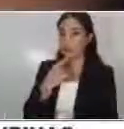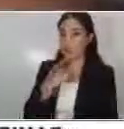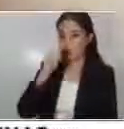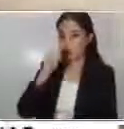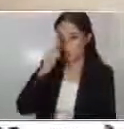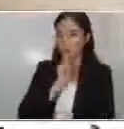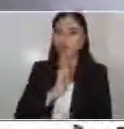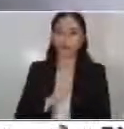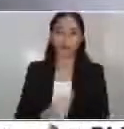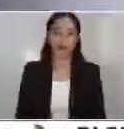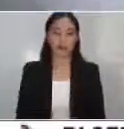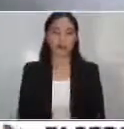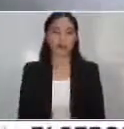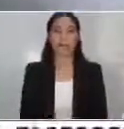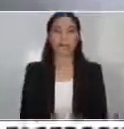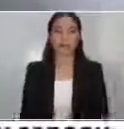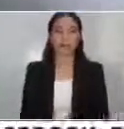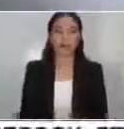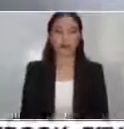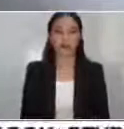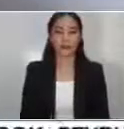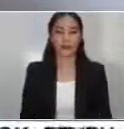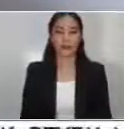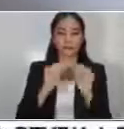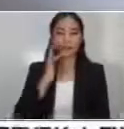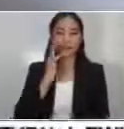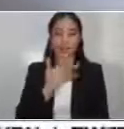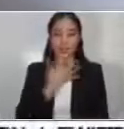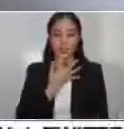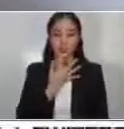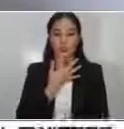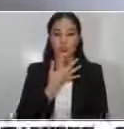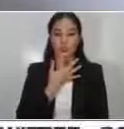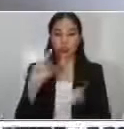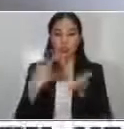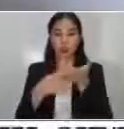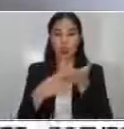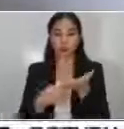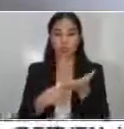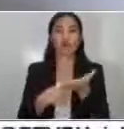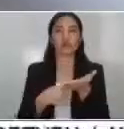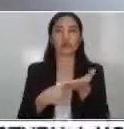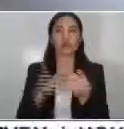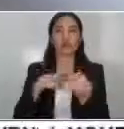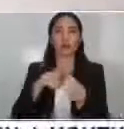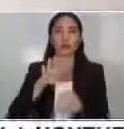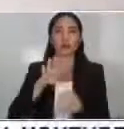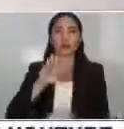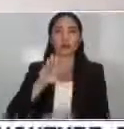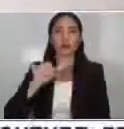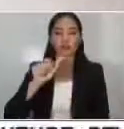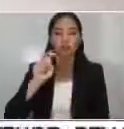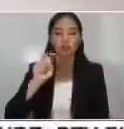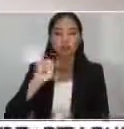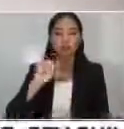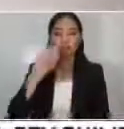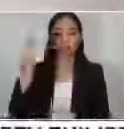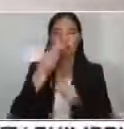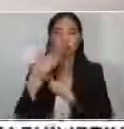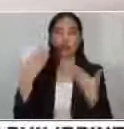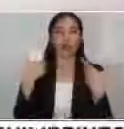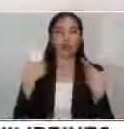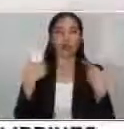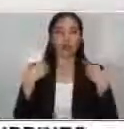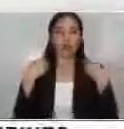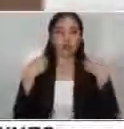ang pasasalamat niya nang napunta sa pamilya ni na Bea Alonzo ang kanyang panganay na si Thalia. Ang half-brother